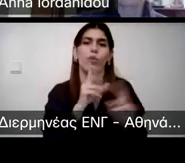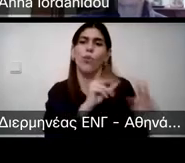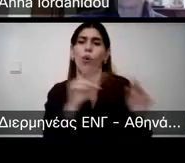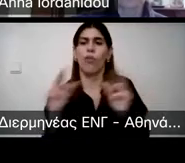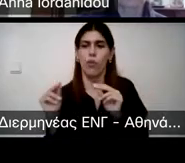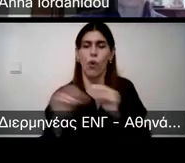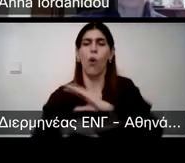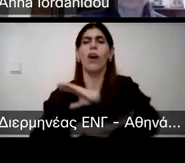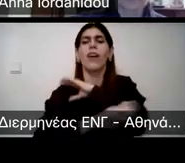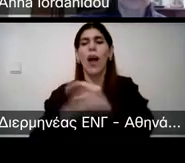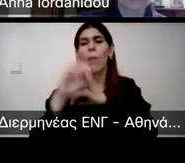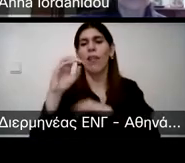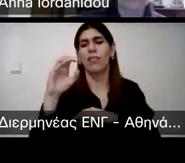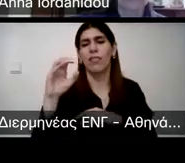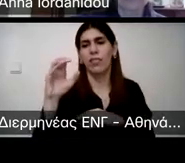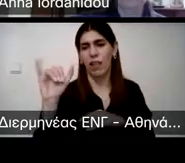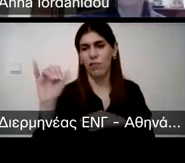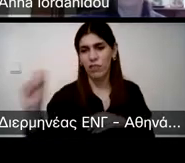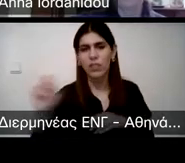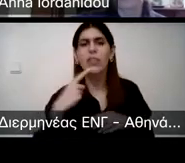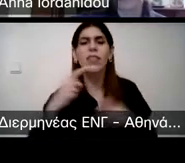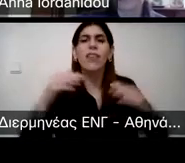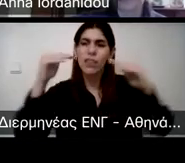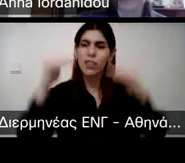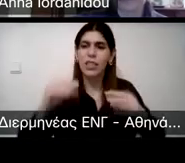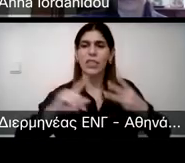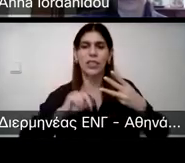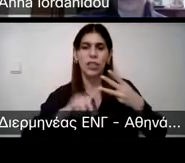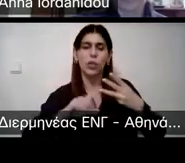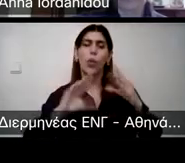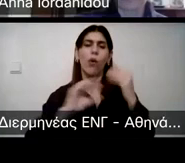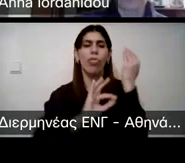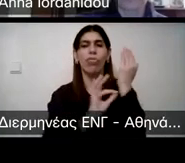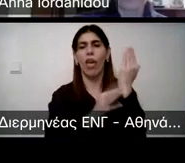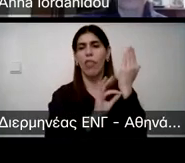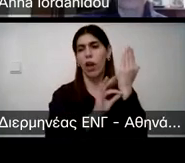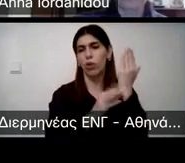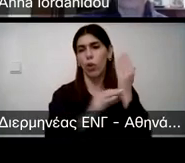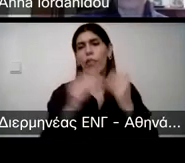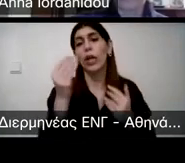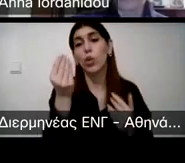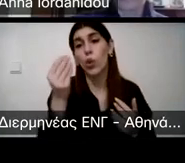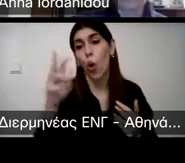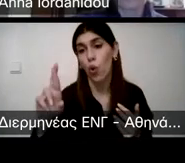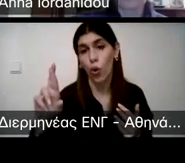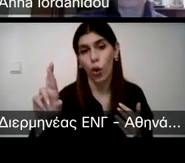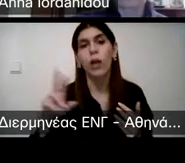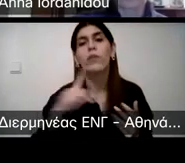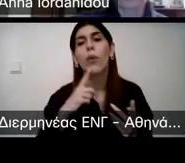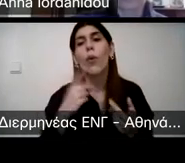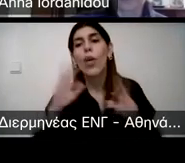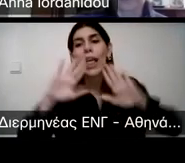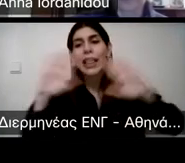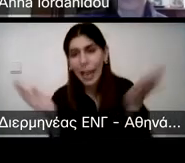Και διδάκτορ, διδάκτορας και διδάκτορ και με θηλυκή, υποτίθεται θηλυκοποίηση στη γενική με